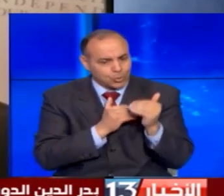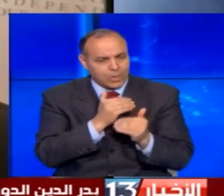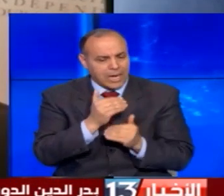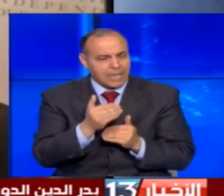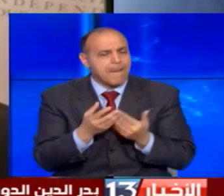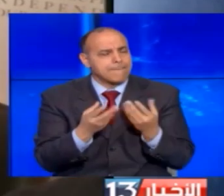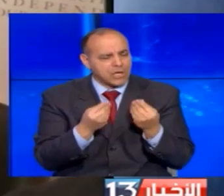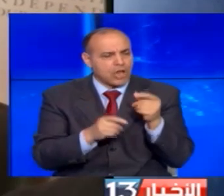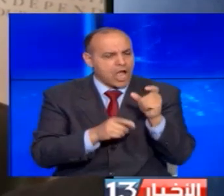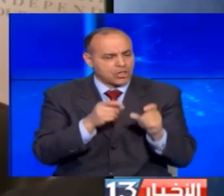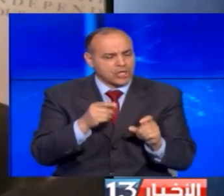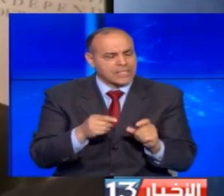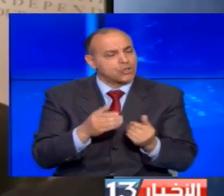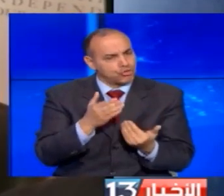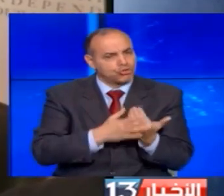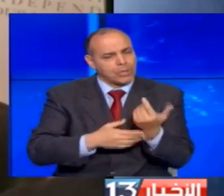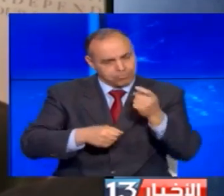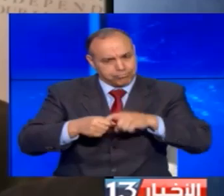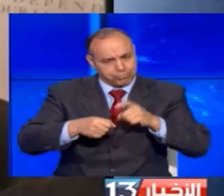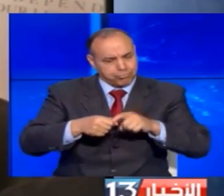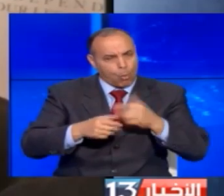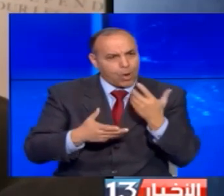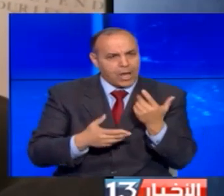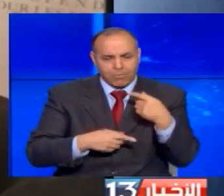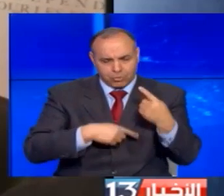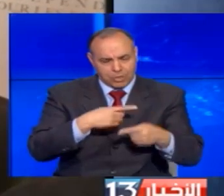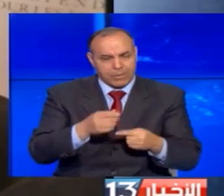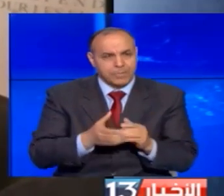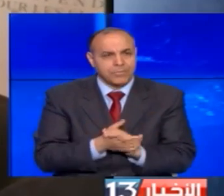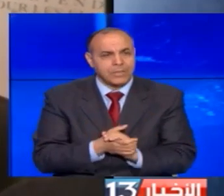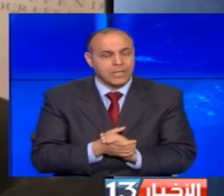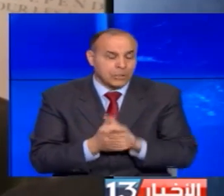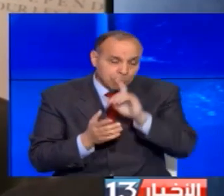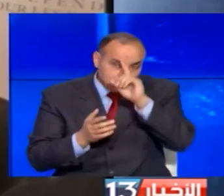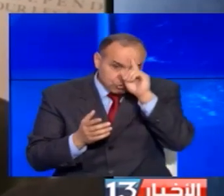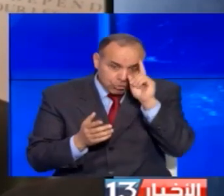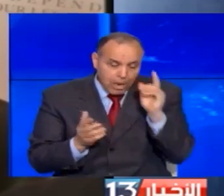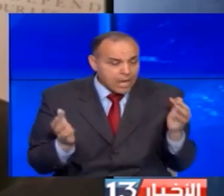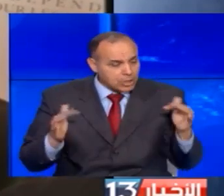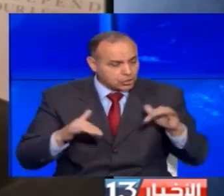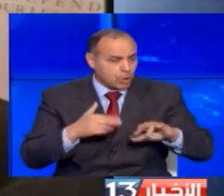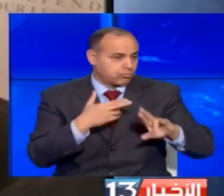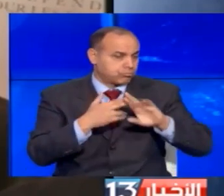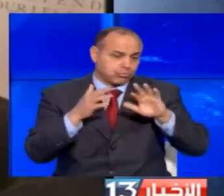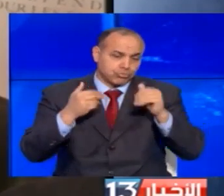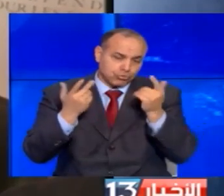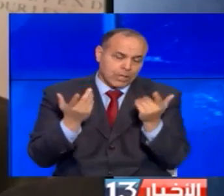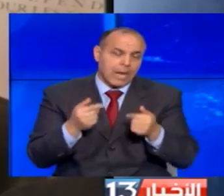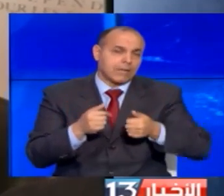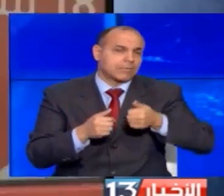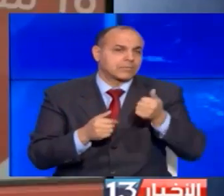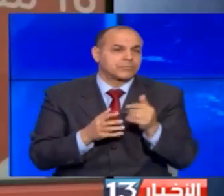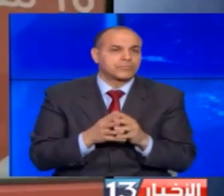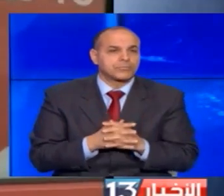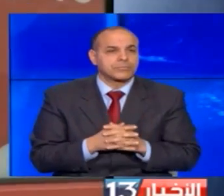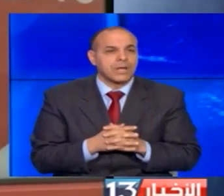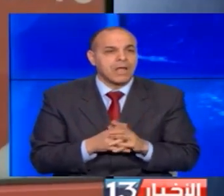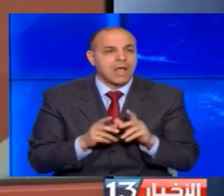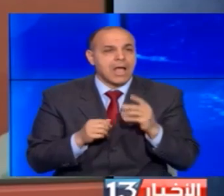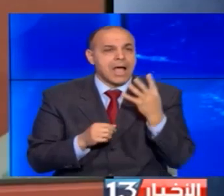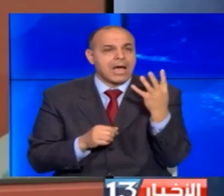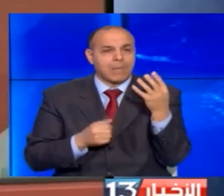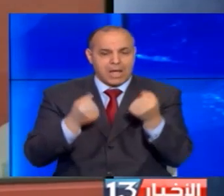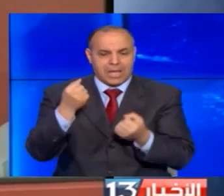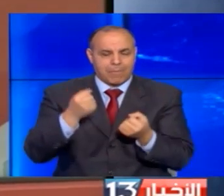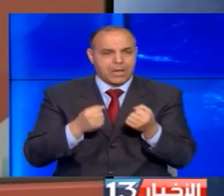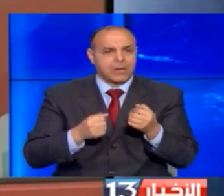نسجلوا في عباد جدد وقاعدة العملية مستمرة وإن شاء الله العباد تجاوب وإن شاء الله ديما خير. عندنا أربع كمين باش